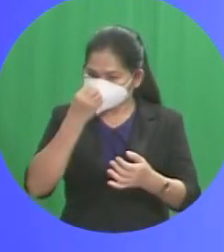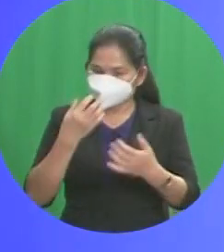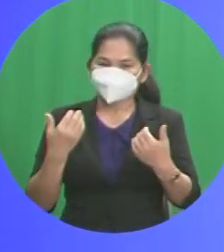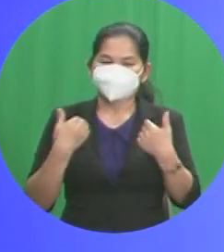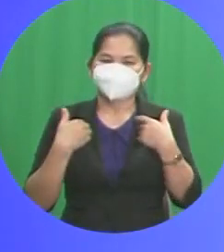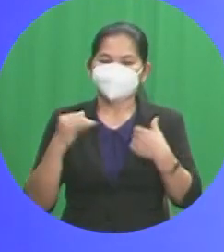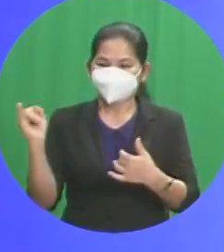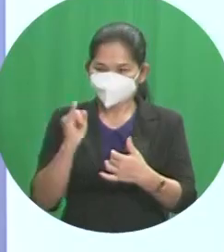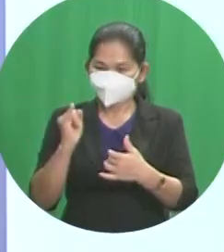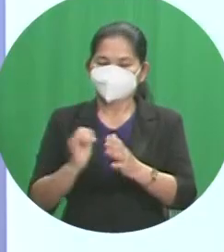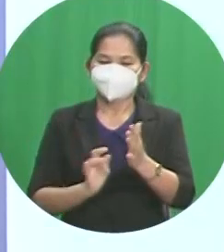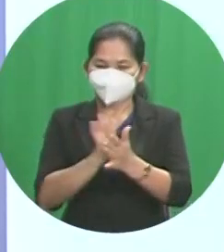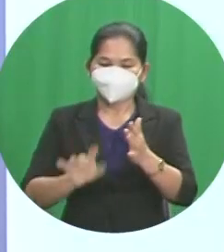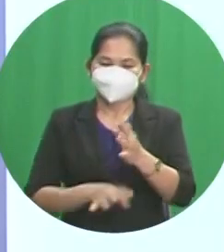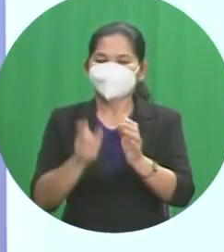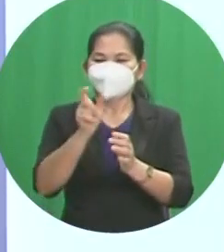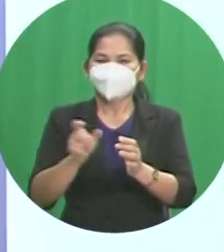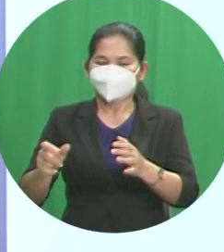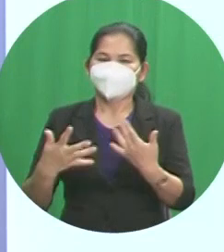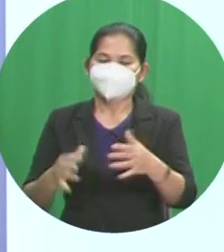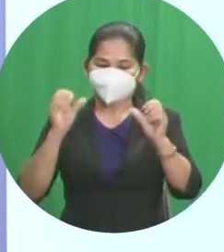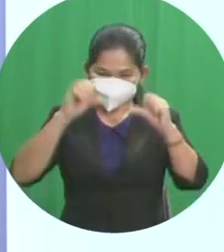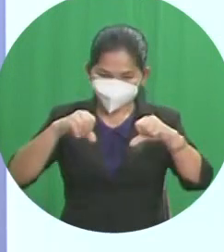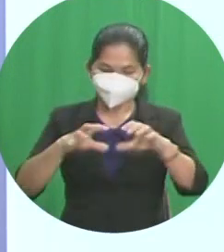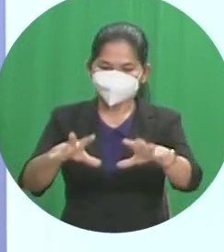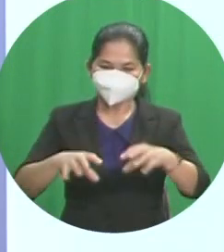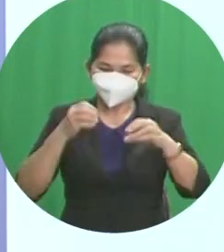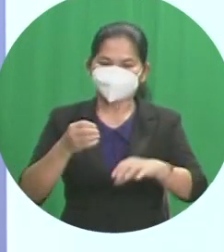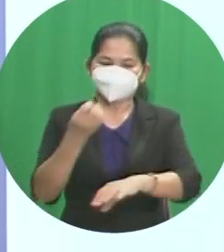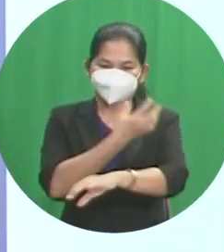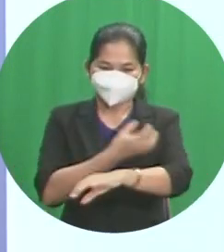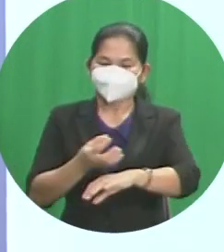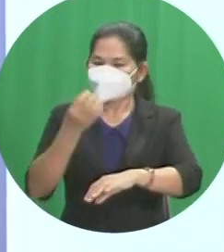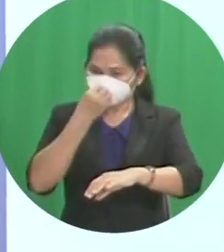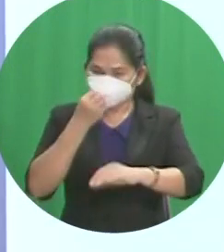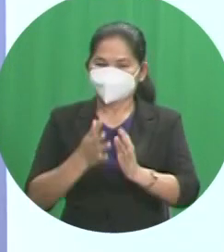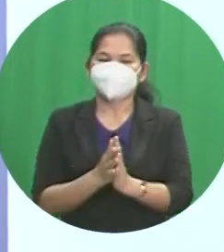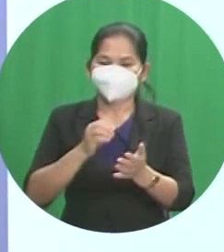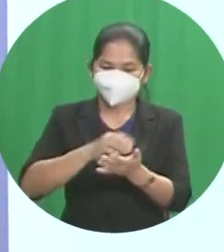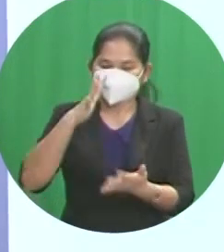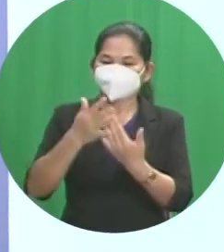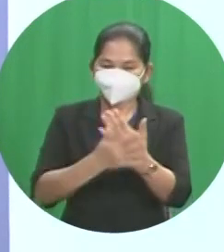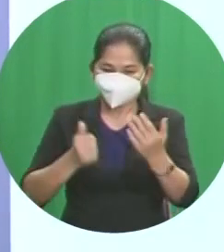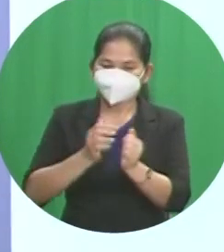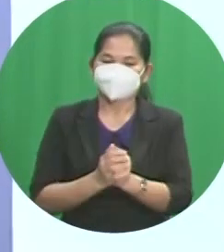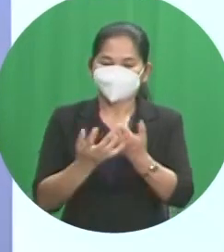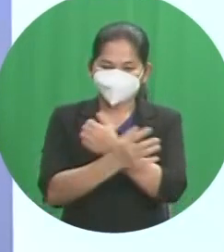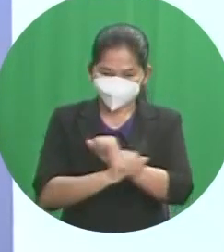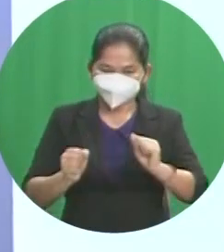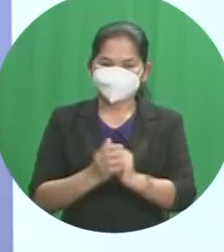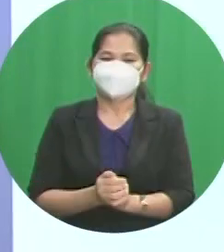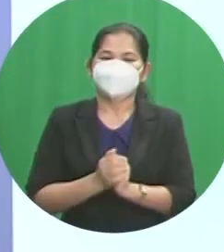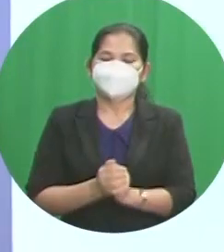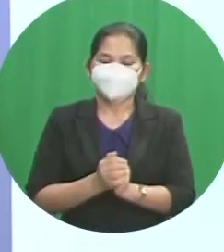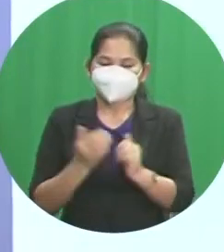ដែលធានាឲ្យប្រជាជនកម្ពុជាគ្រប់រូបមានលទ្ធភាពទទួលបានស្បៀងអាហារគ្រប់គ្រាន់មានតម្លៃសមរម្យមានសុវត្ថិភាពនិ